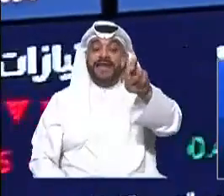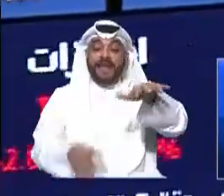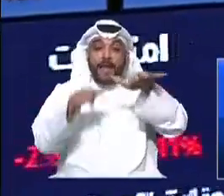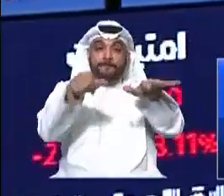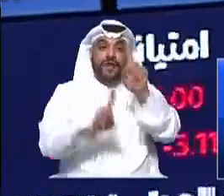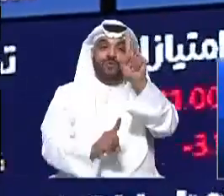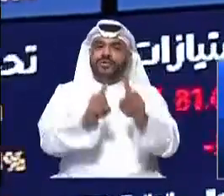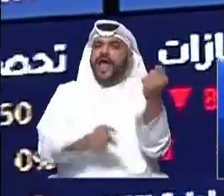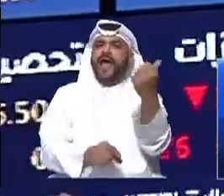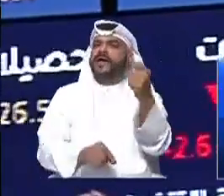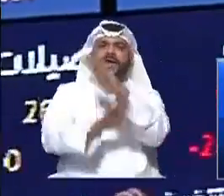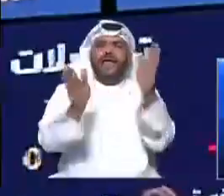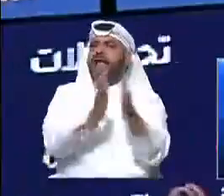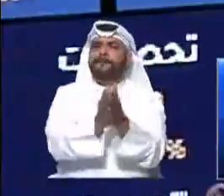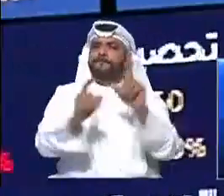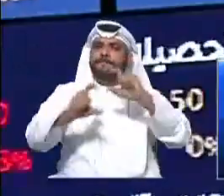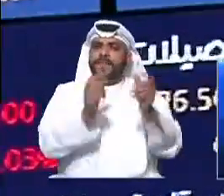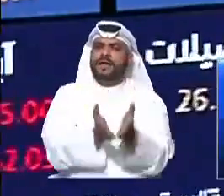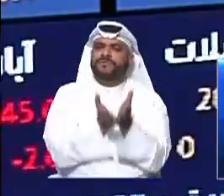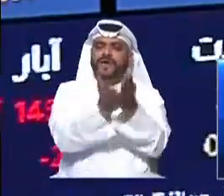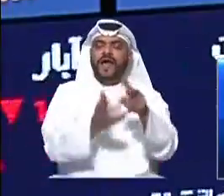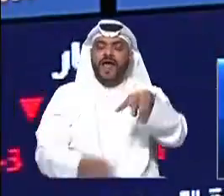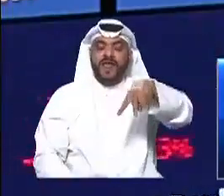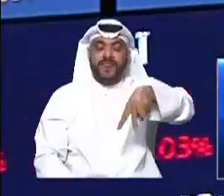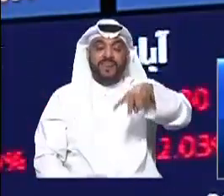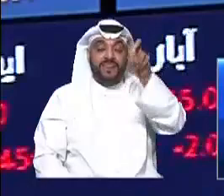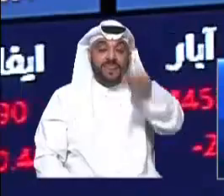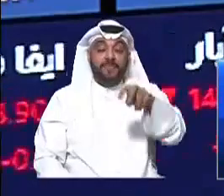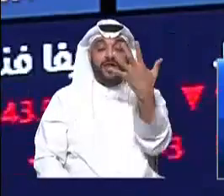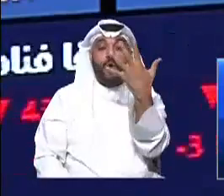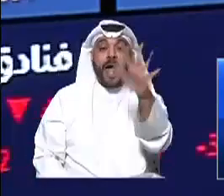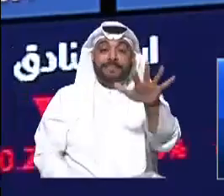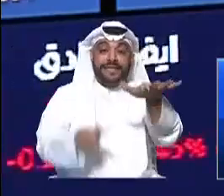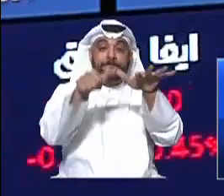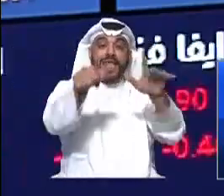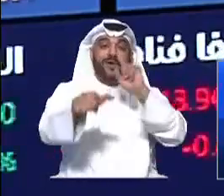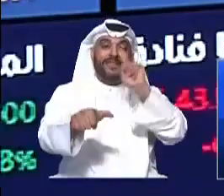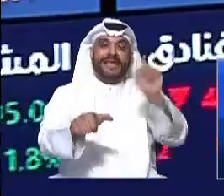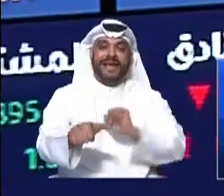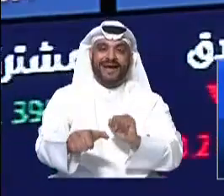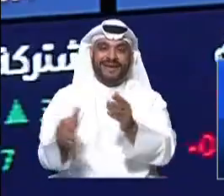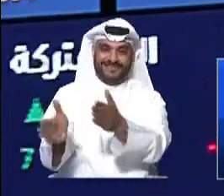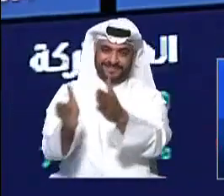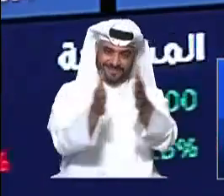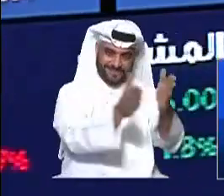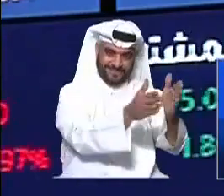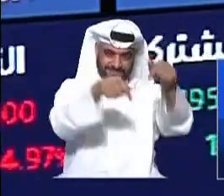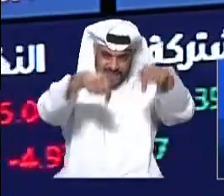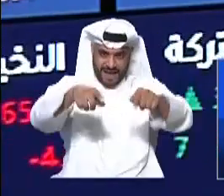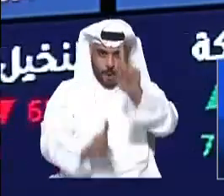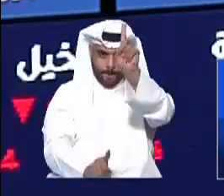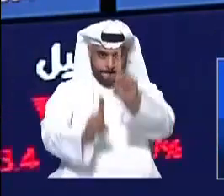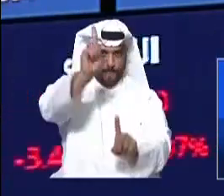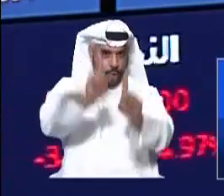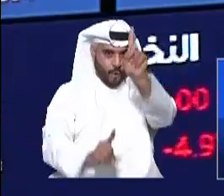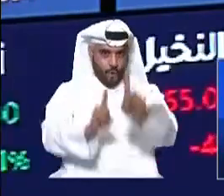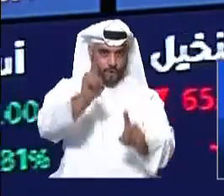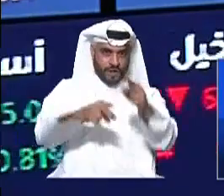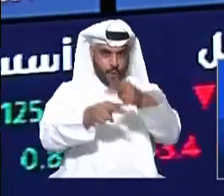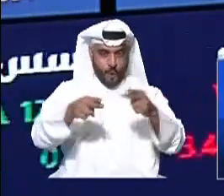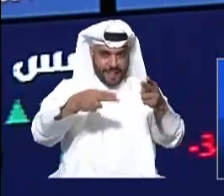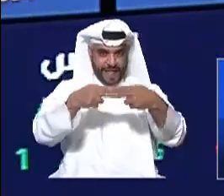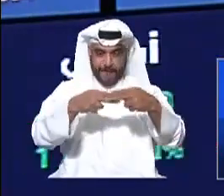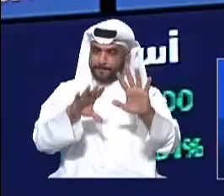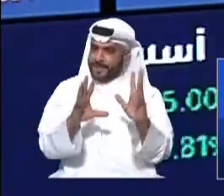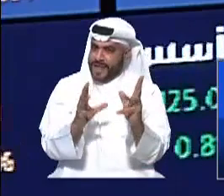بقيمة تجاوزت 58 مليون دينار. وأنهت بورصة الكويت تعاملاتها اليوم على ارتفاع المؤشر